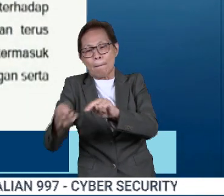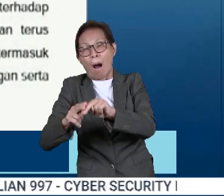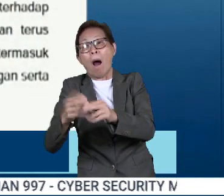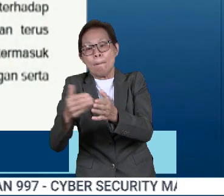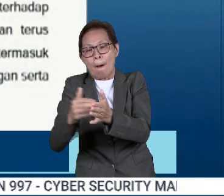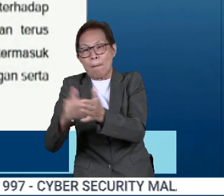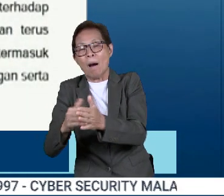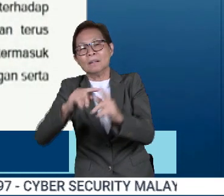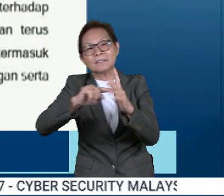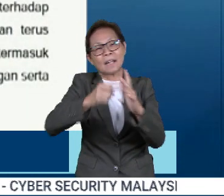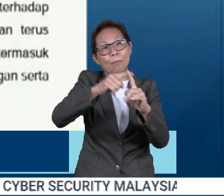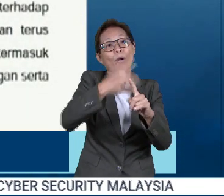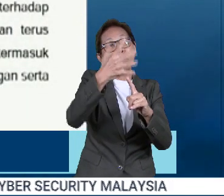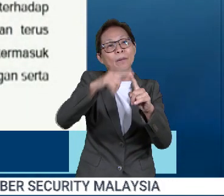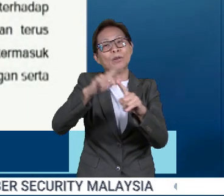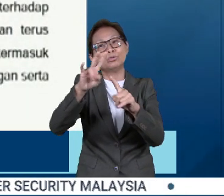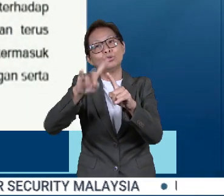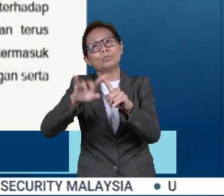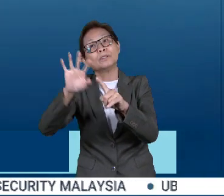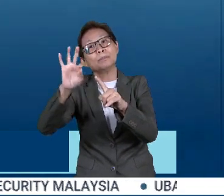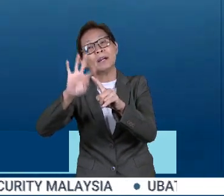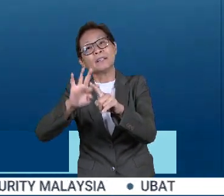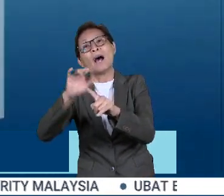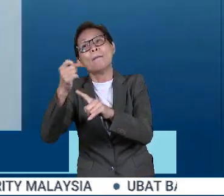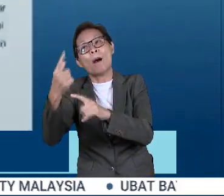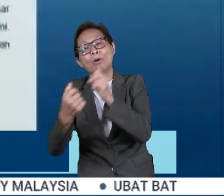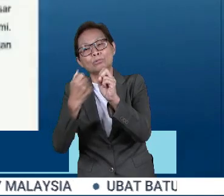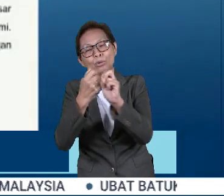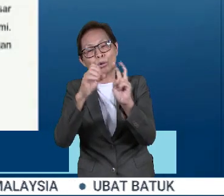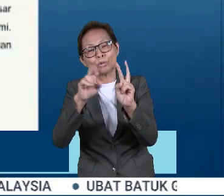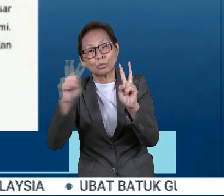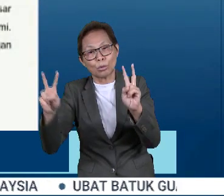sejak Mei julai September dan November 2022